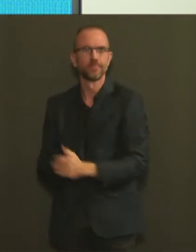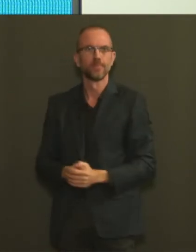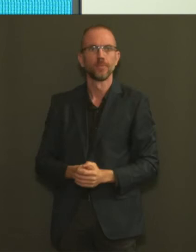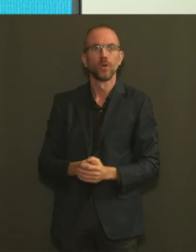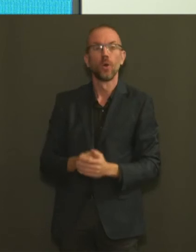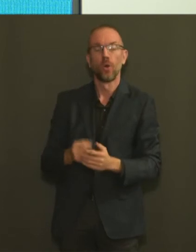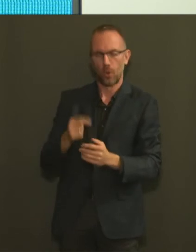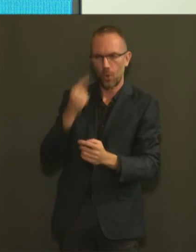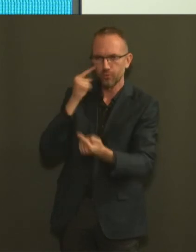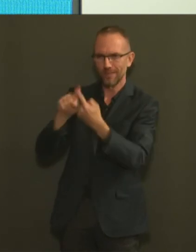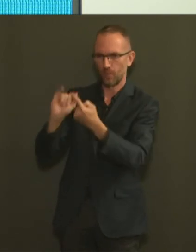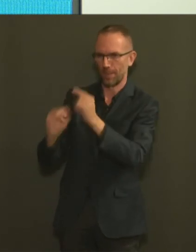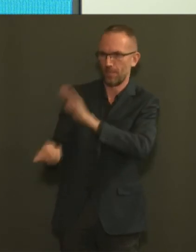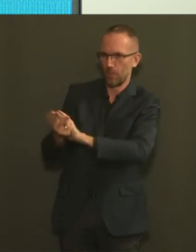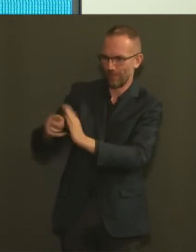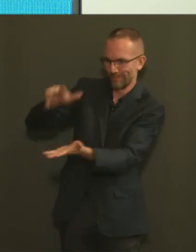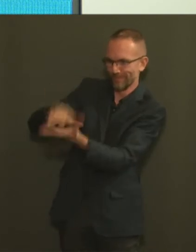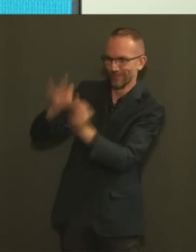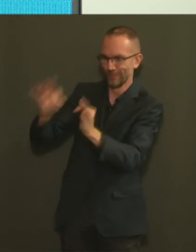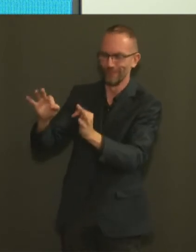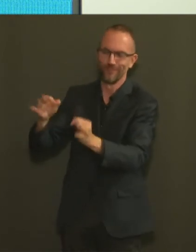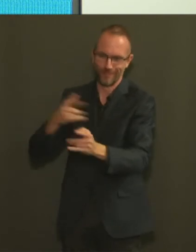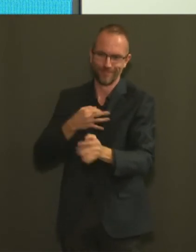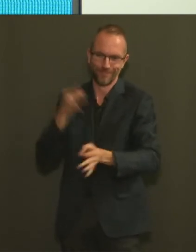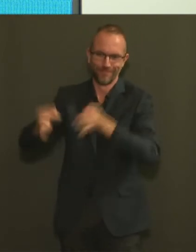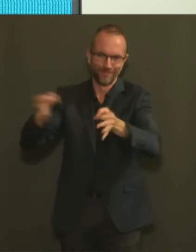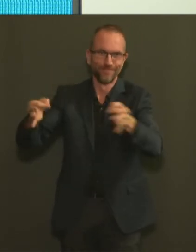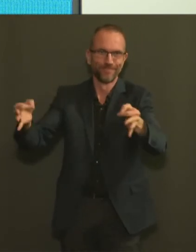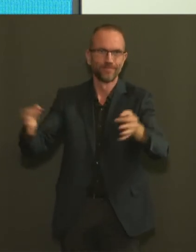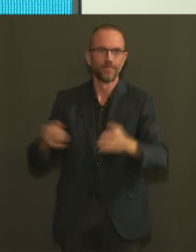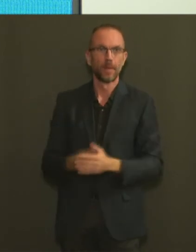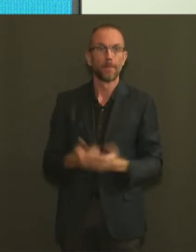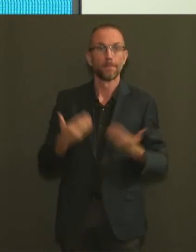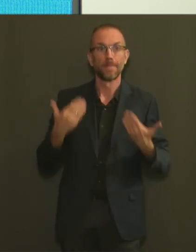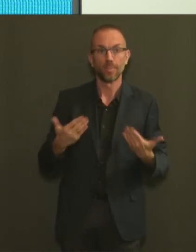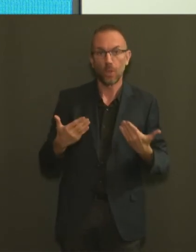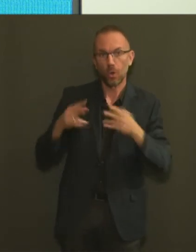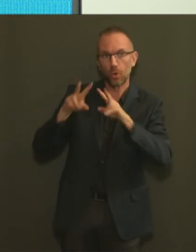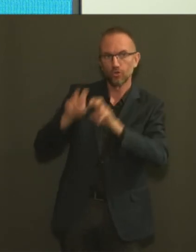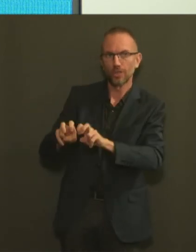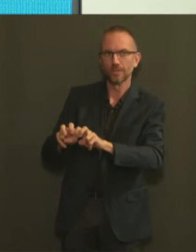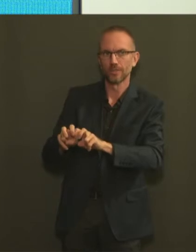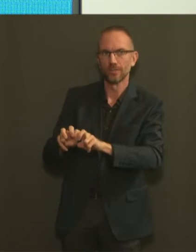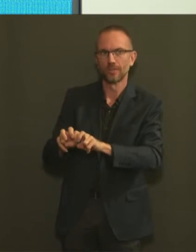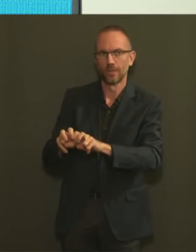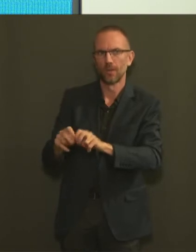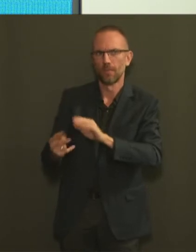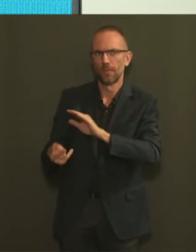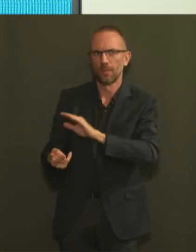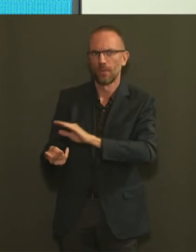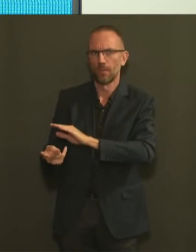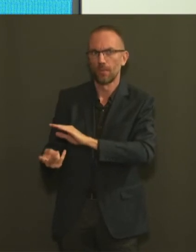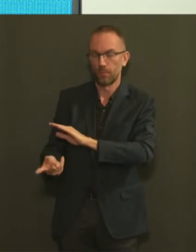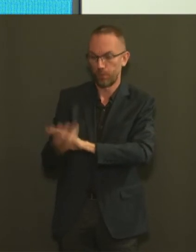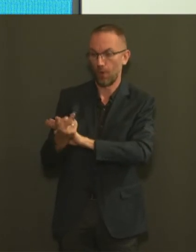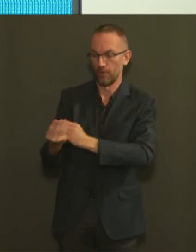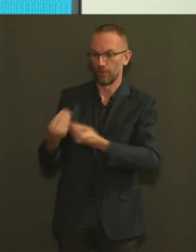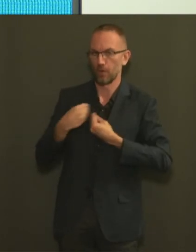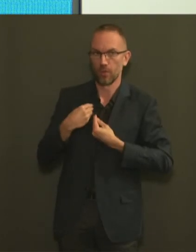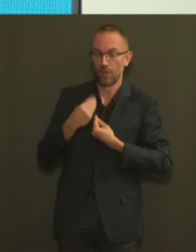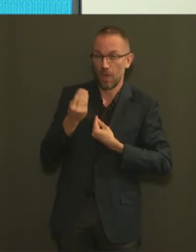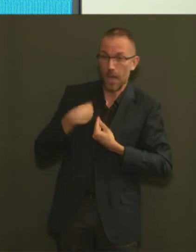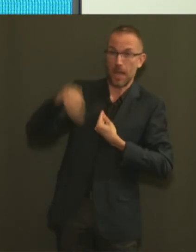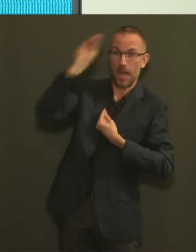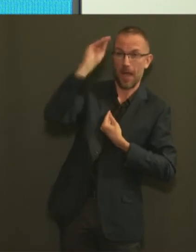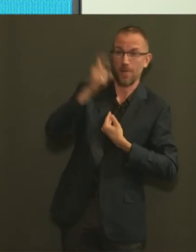rien en tout cas nous ne nous montrent qu'elles soient plus violent plus agressif plus dangereuse pour notre santé rien ne nous